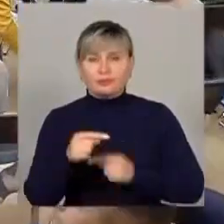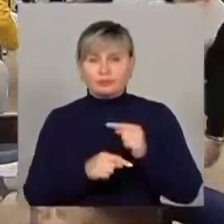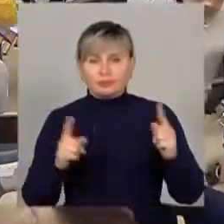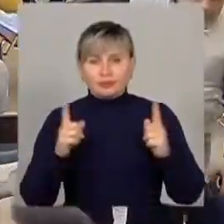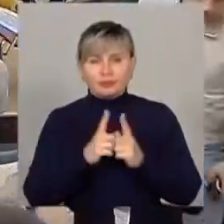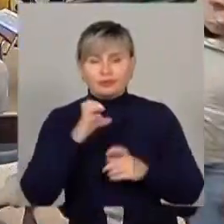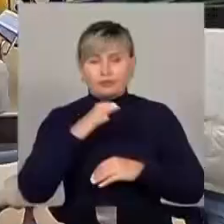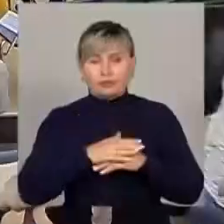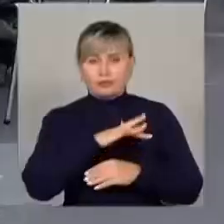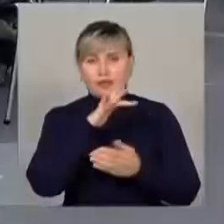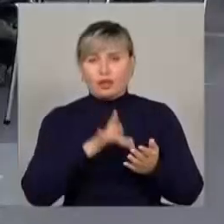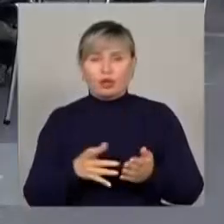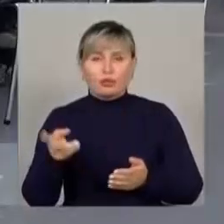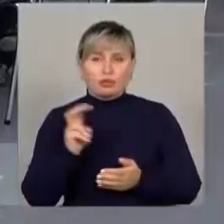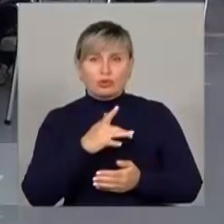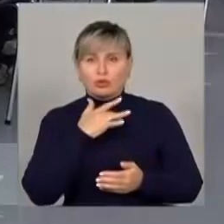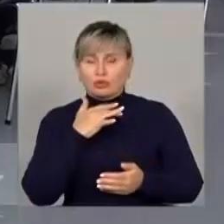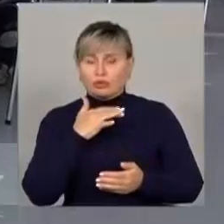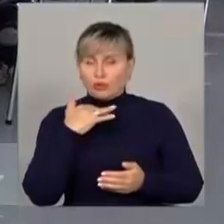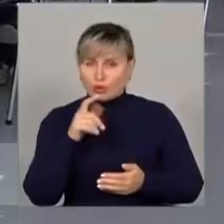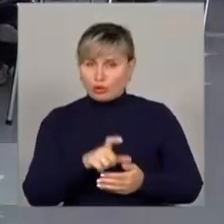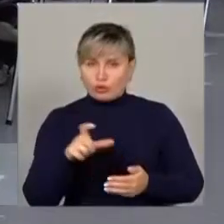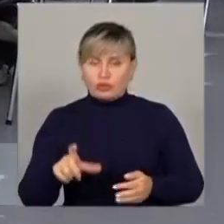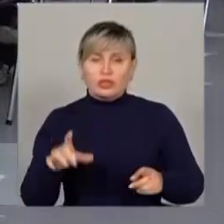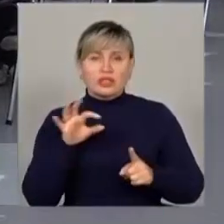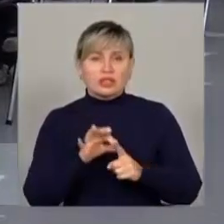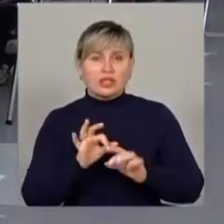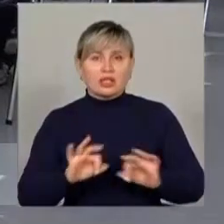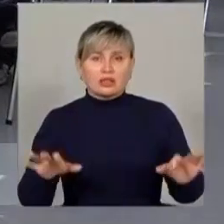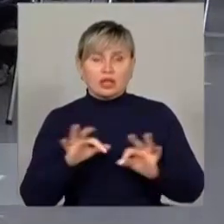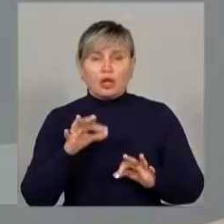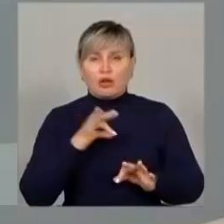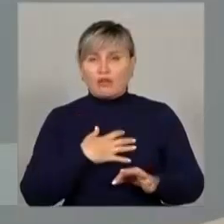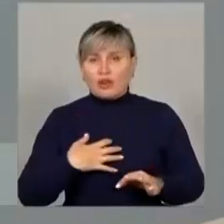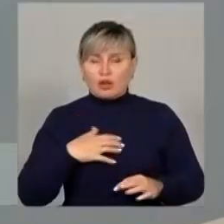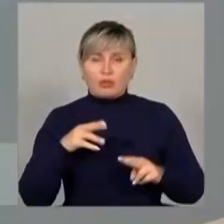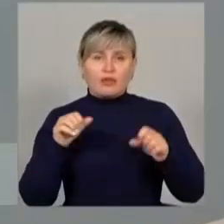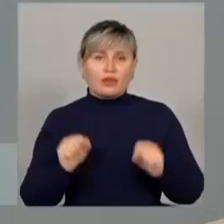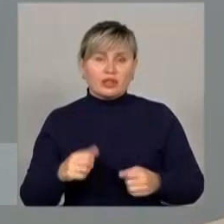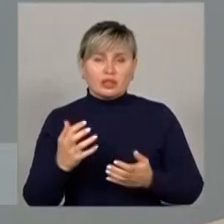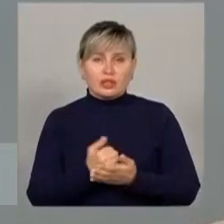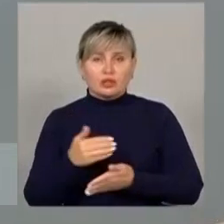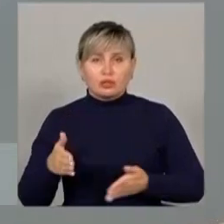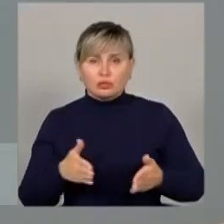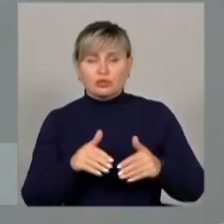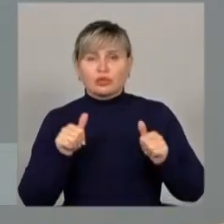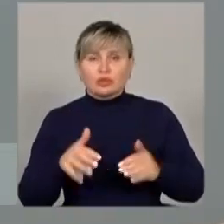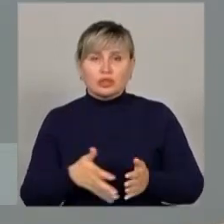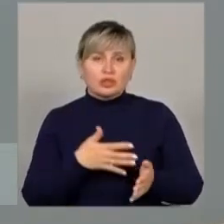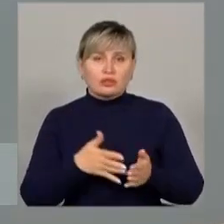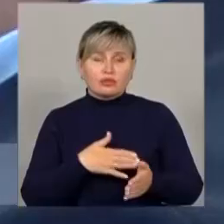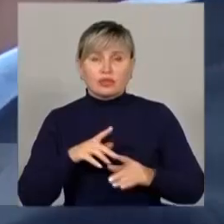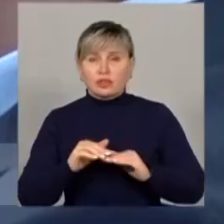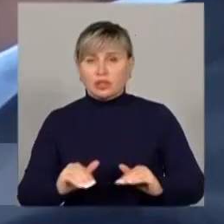встречу с акимом города пришло немало горожан. Цель все та же – рассказать о насущном и по возможности найти пути решения. Нехватка